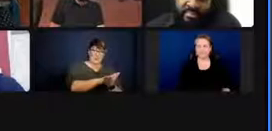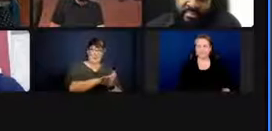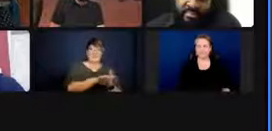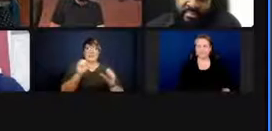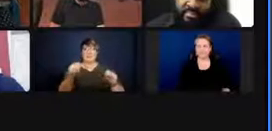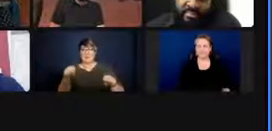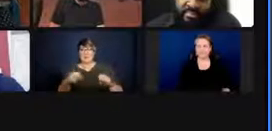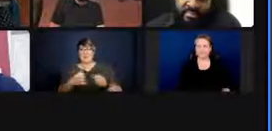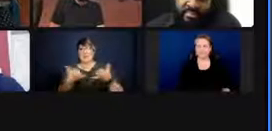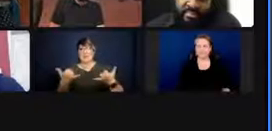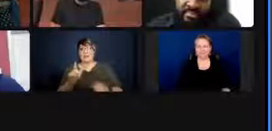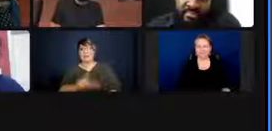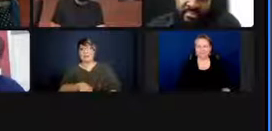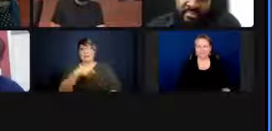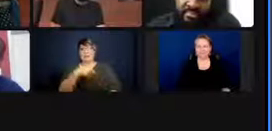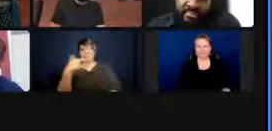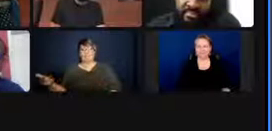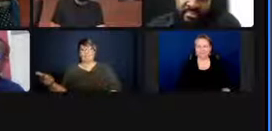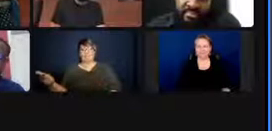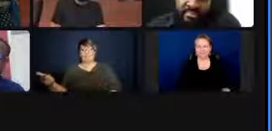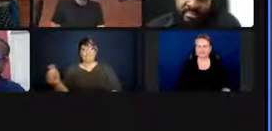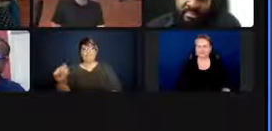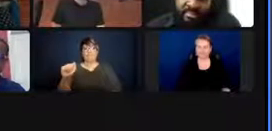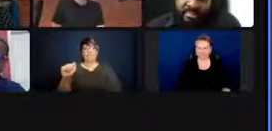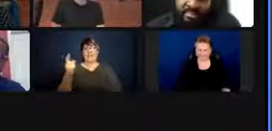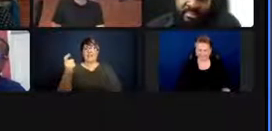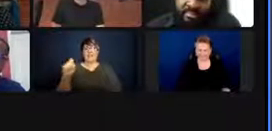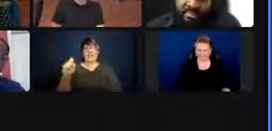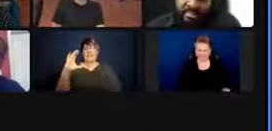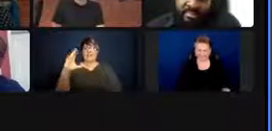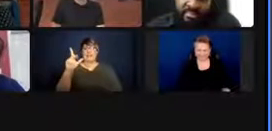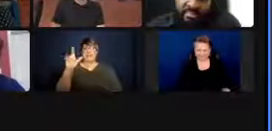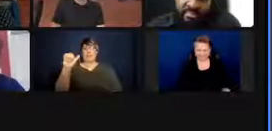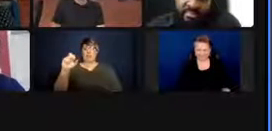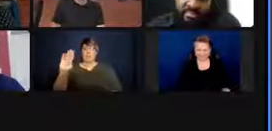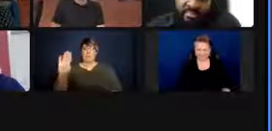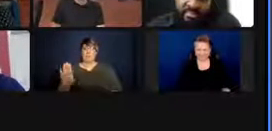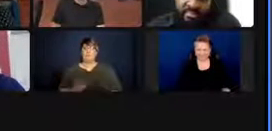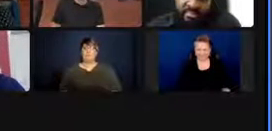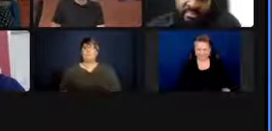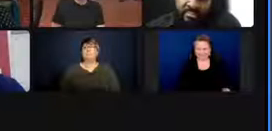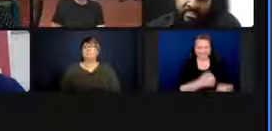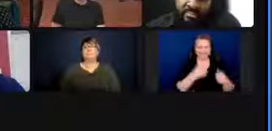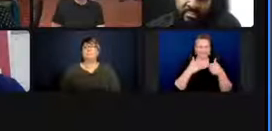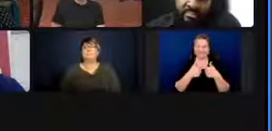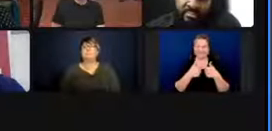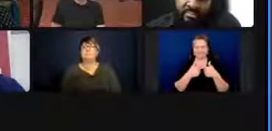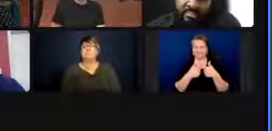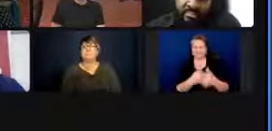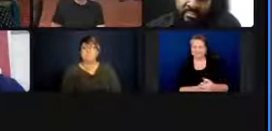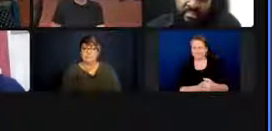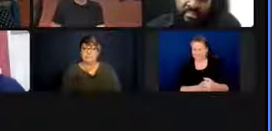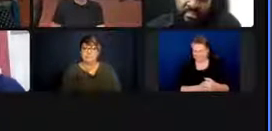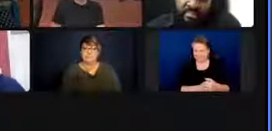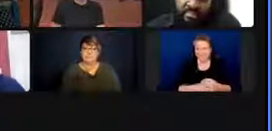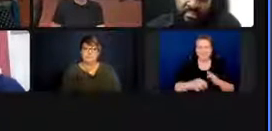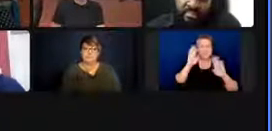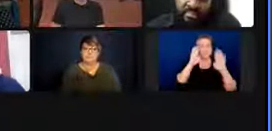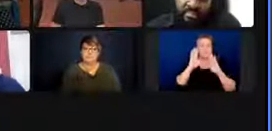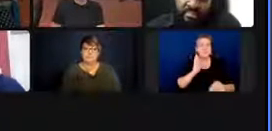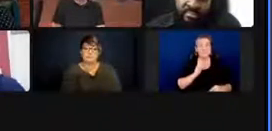قدر الإمكان. والآن أود أن أعطي الكلمة لأليكس كليكوم.